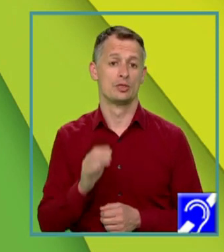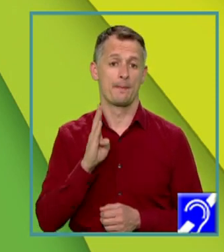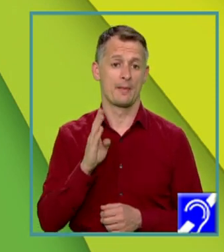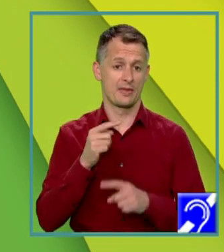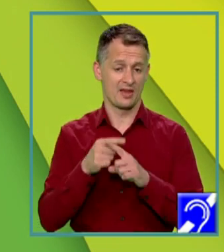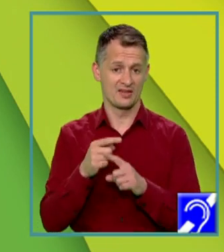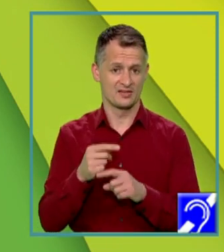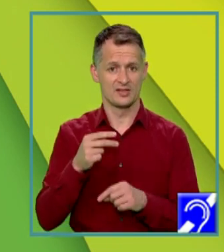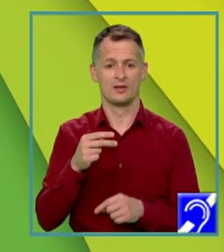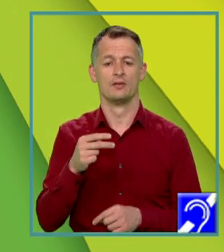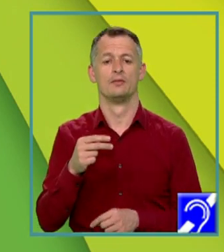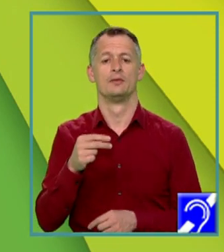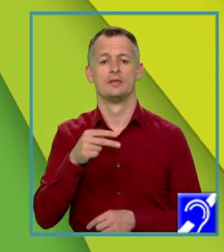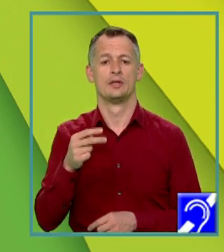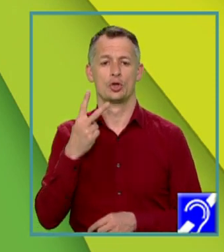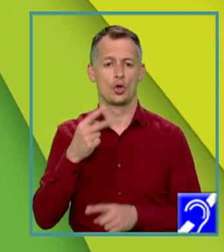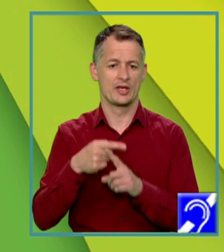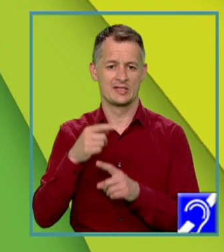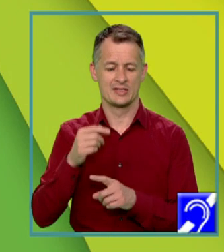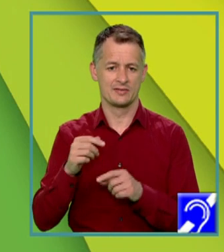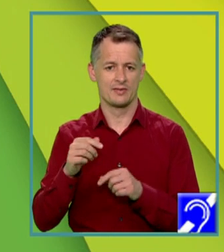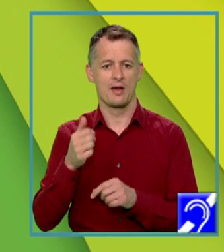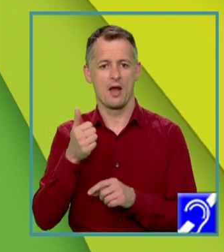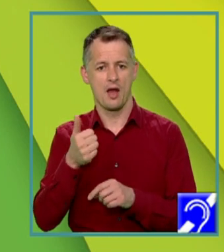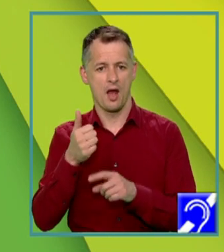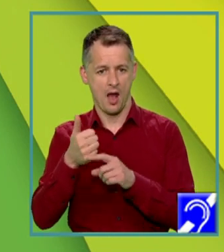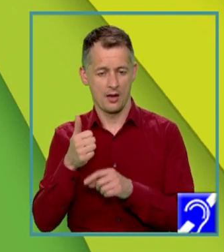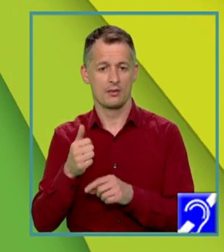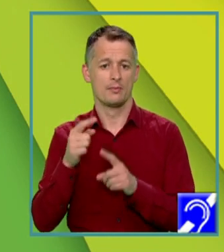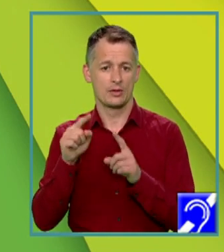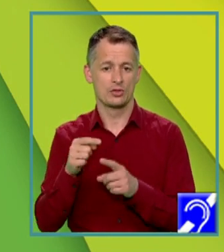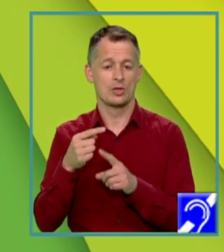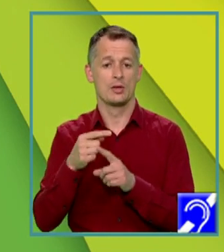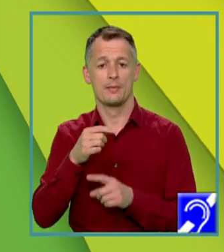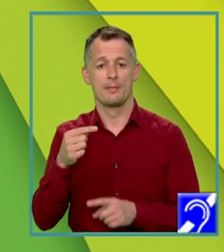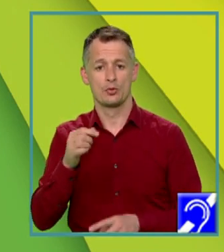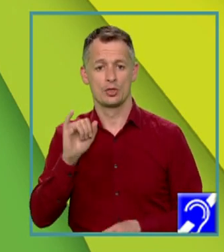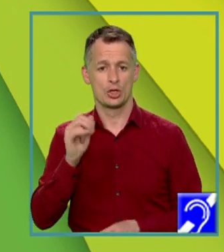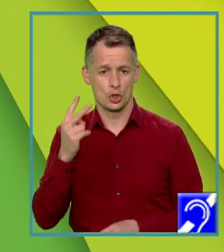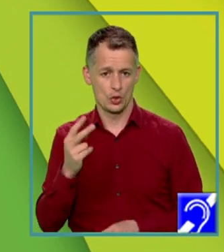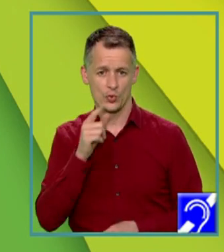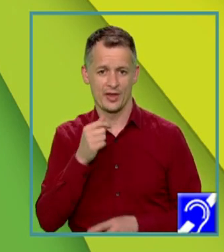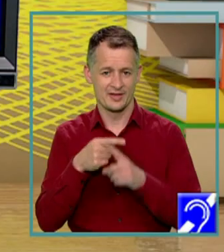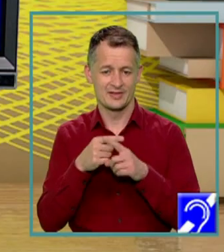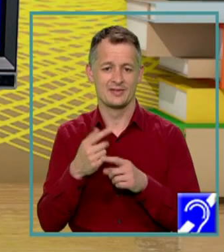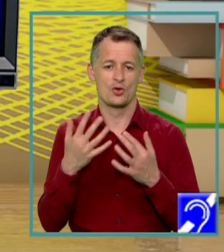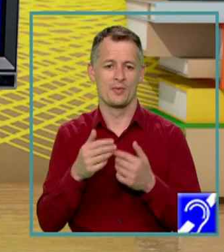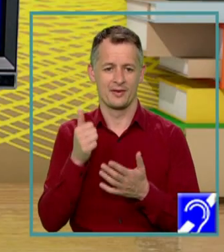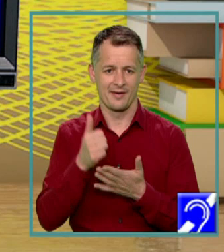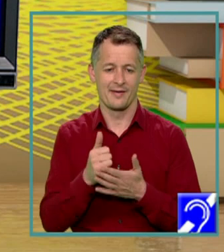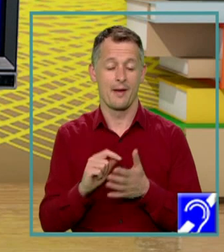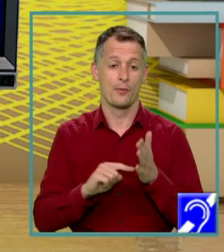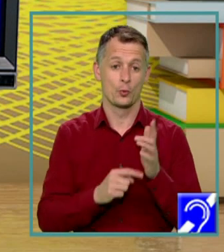x egal cu 2x înmulțit cu Matrice ha minus e 2 unde x este un număr real la